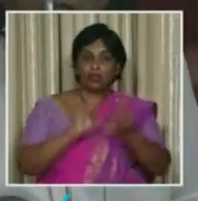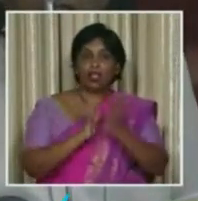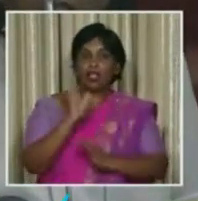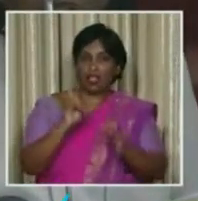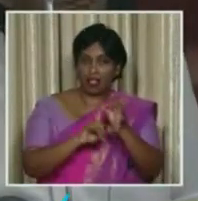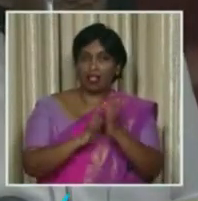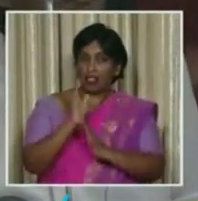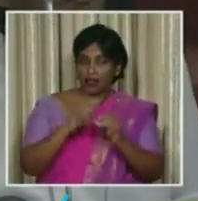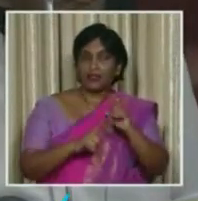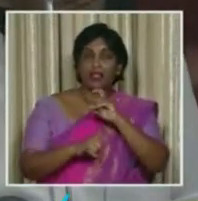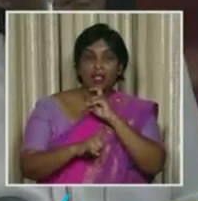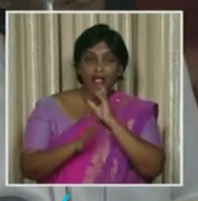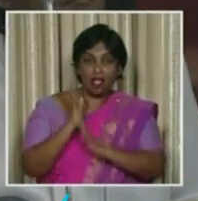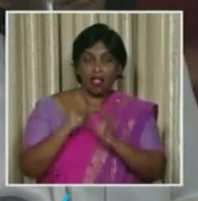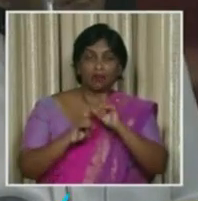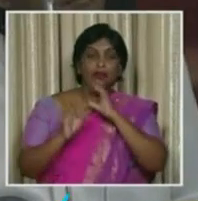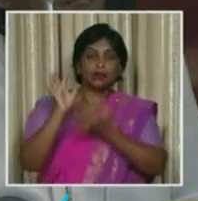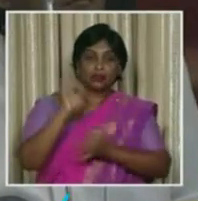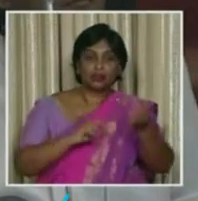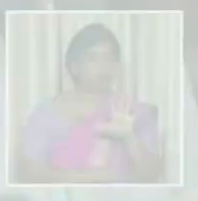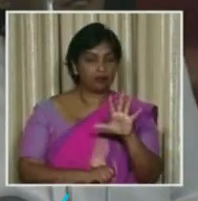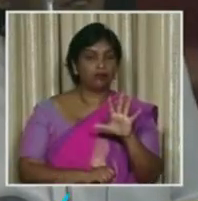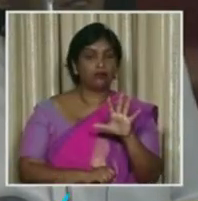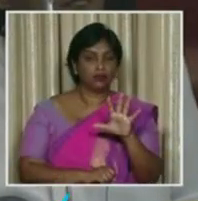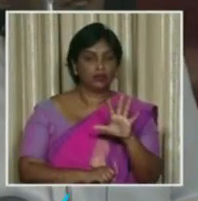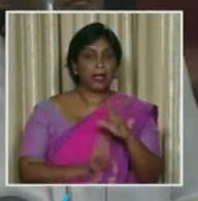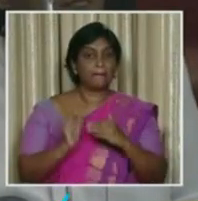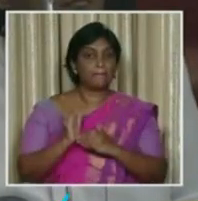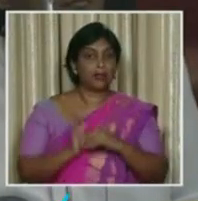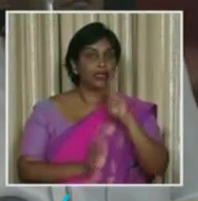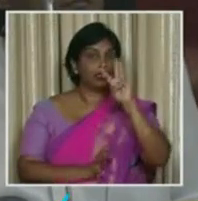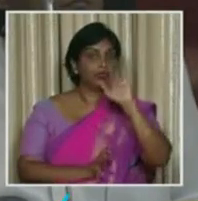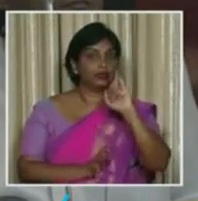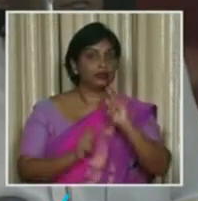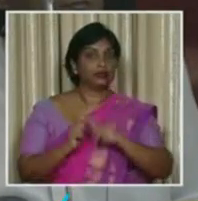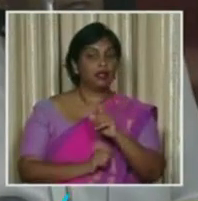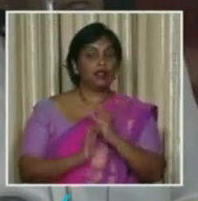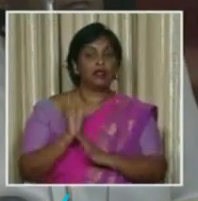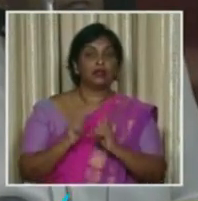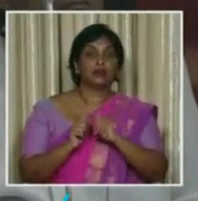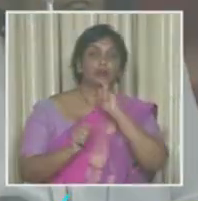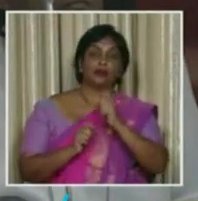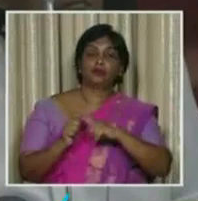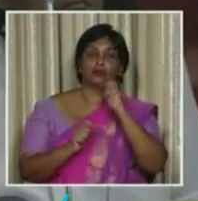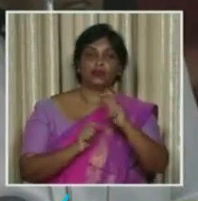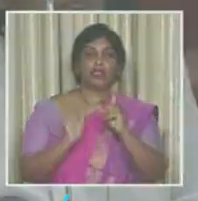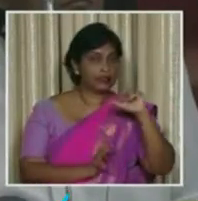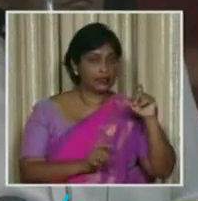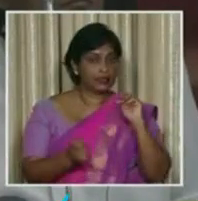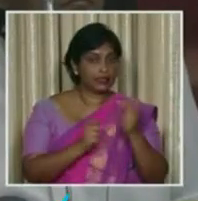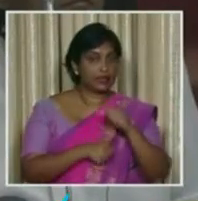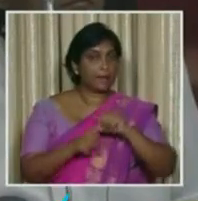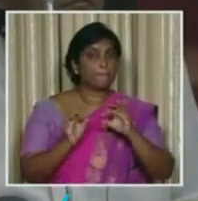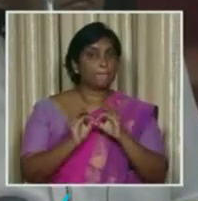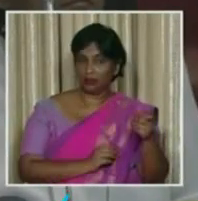ඇමතිවරු ඇමතිතුමාට නඩු දාන්න කියලා ක්‍රීඩා සමාජ පහකට මිලියන 36ක් දීලා තියෙන ඇමතිවරයන් නඩු දාන්න කියලා NCC ක්‍රිකට් ආයතනයට